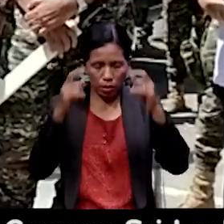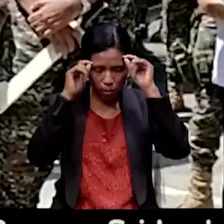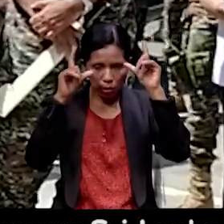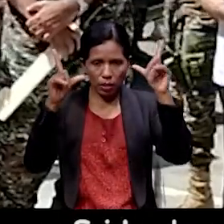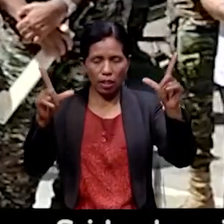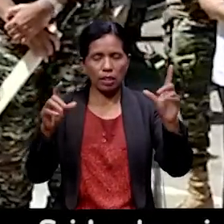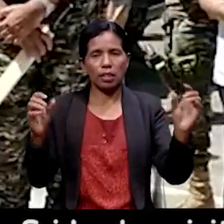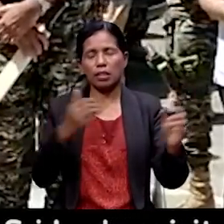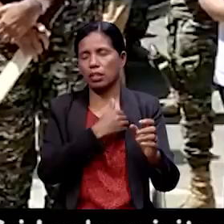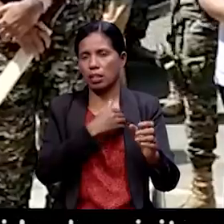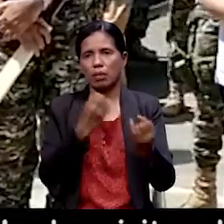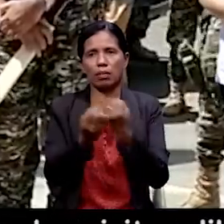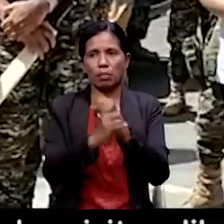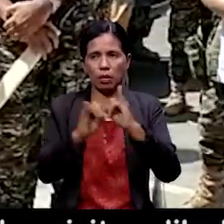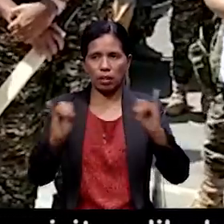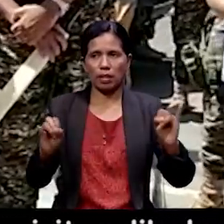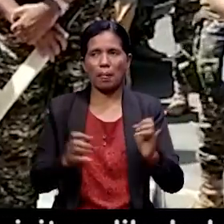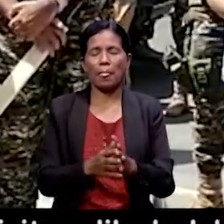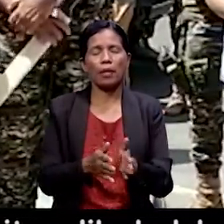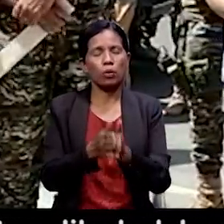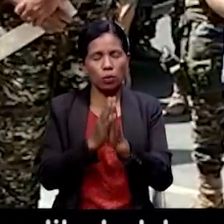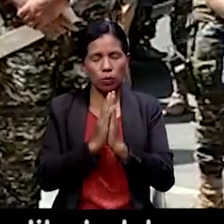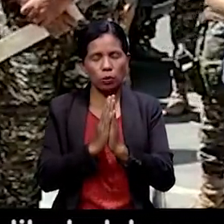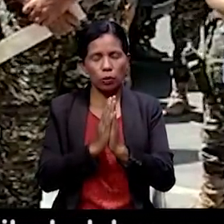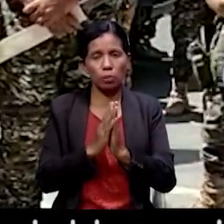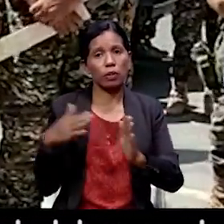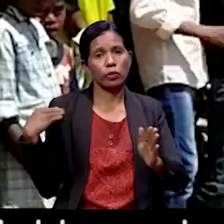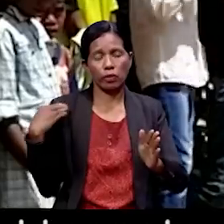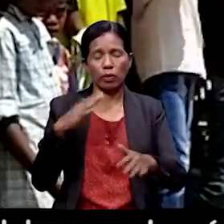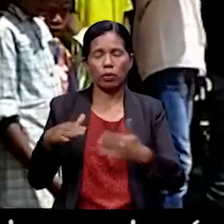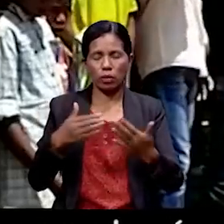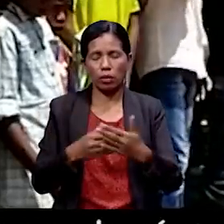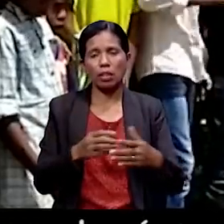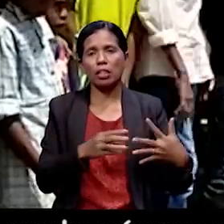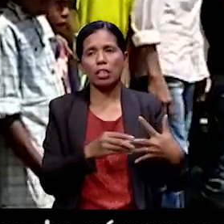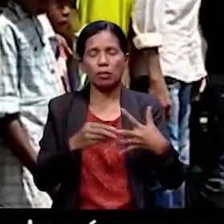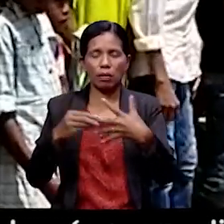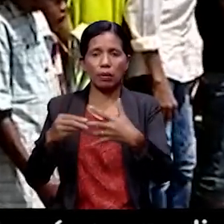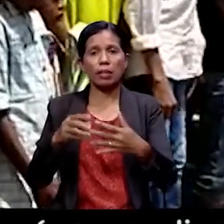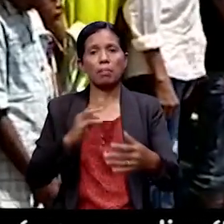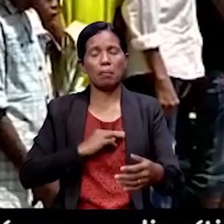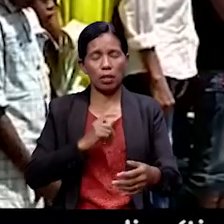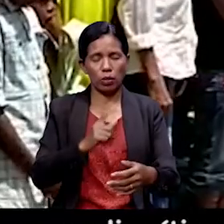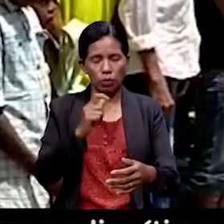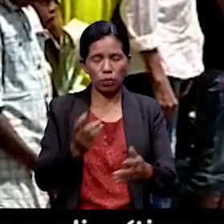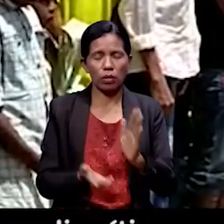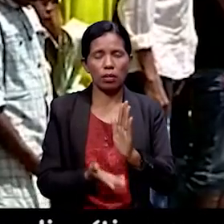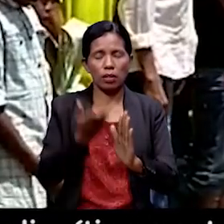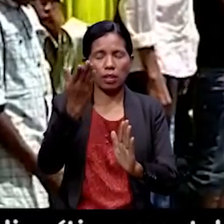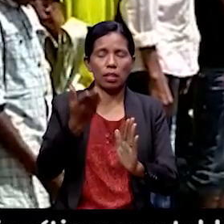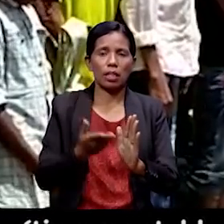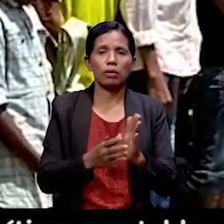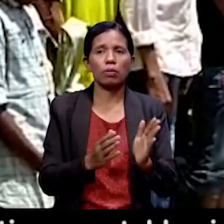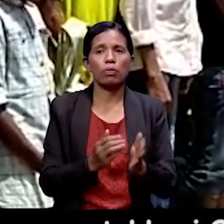sedak ukungan. Lera nan Timor husu bazerasau kontinuador le liu manatutu wansira atau Tani Asna Fatin Lider Nasional